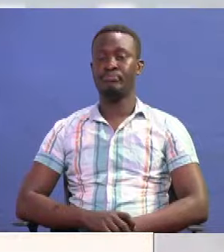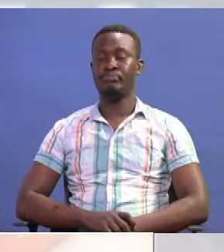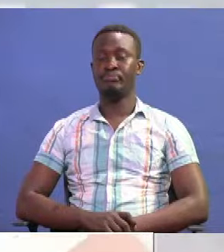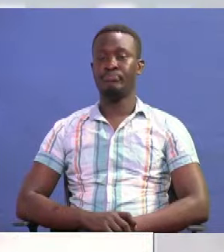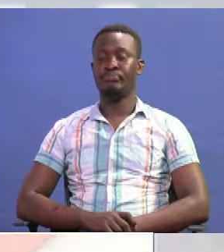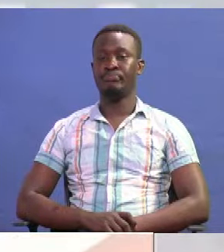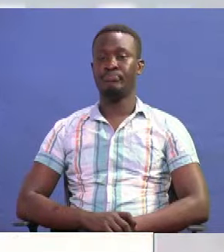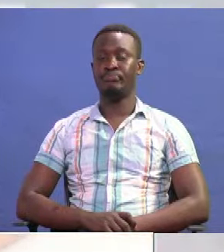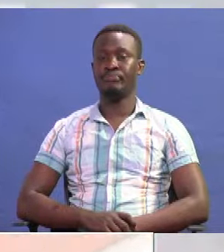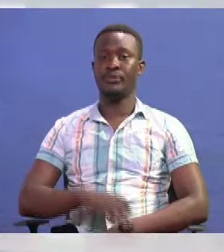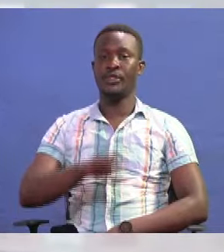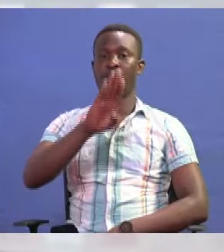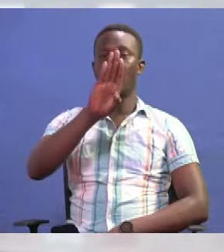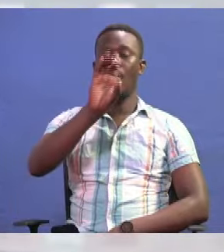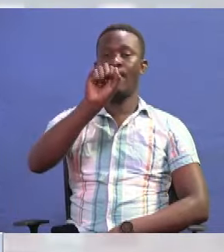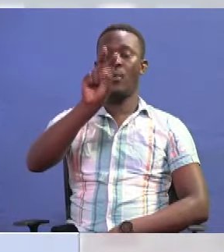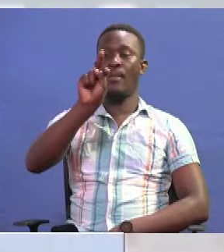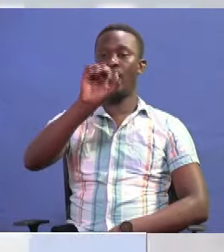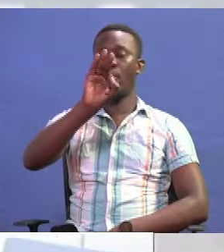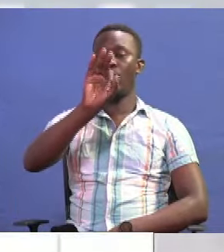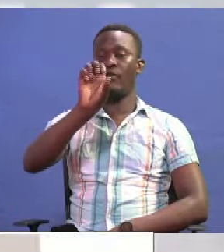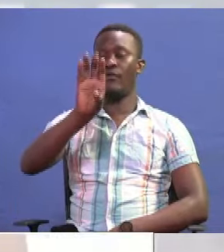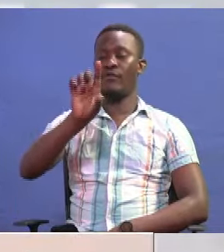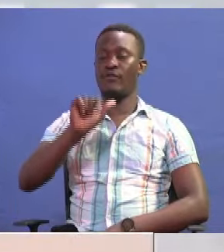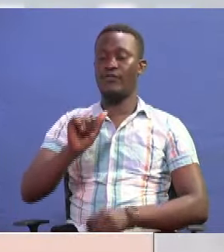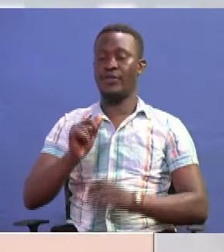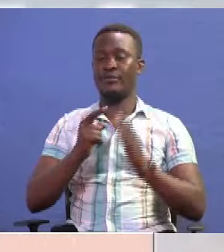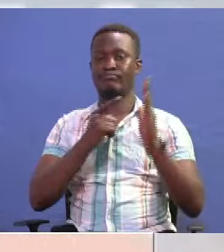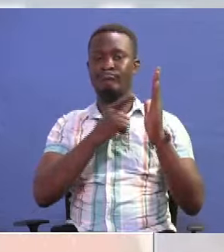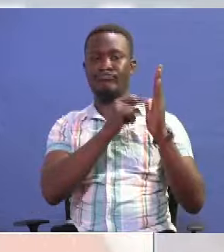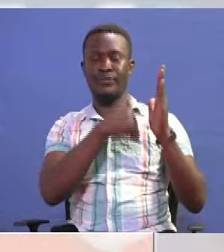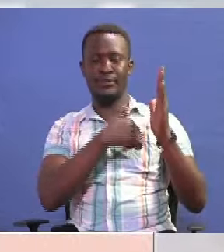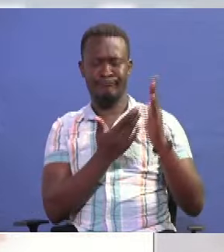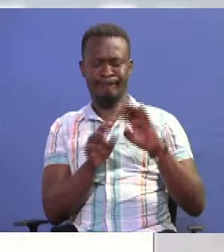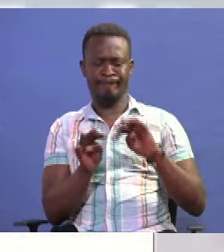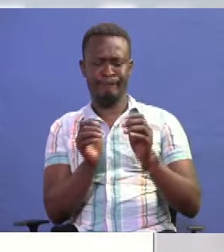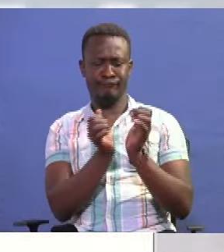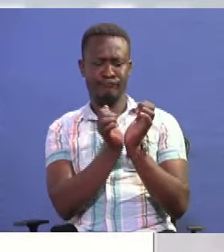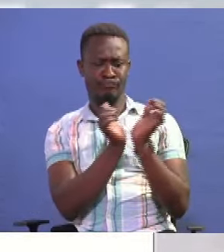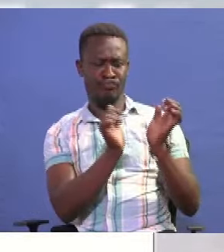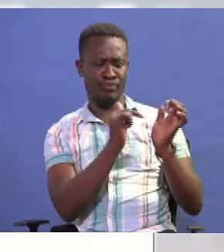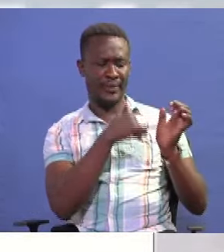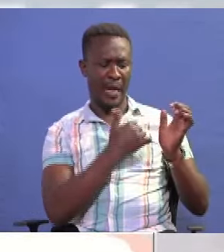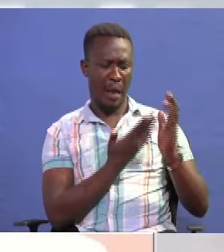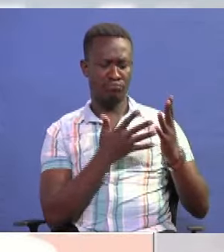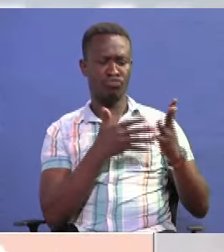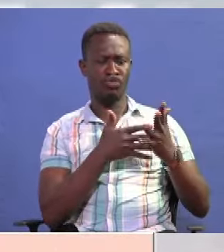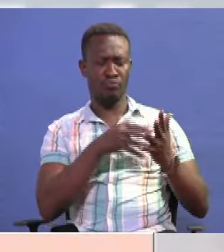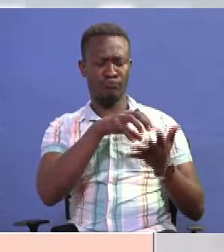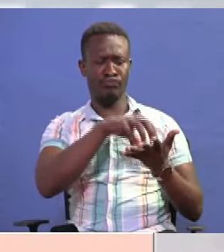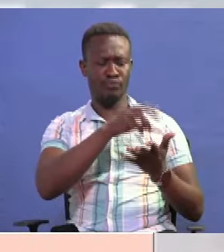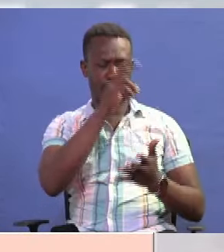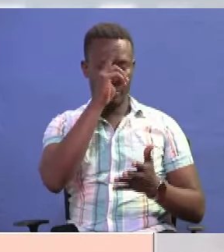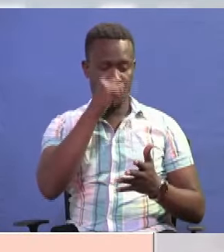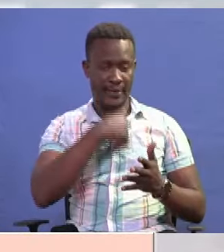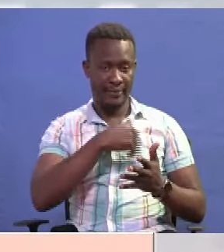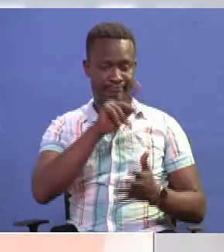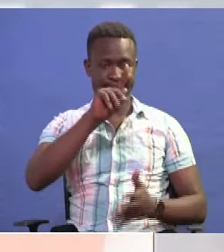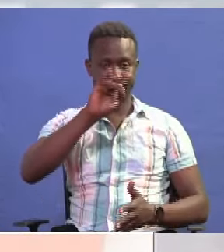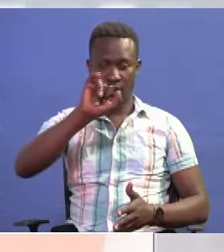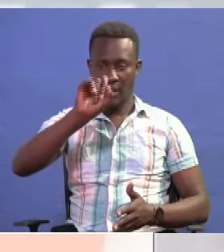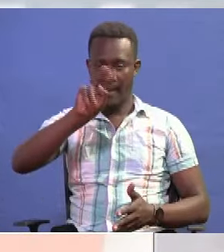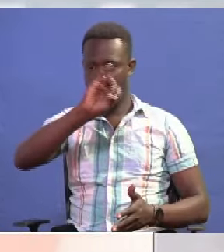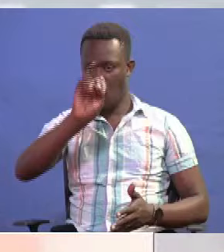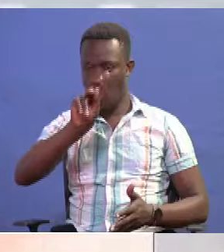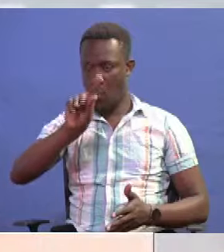mwan harati bon mwangi ame huru hii leo baada ya kuzu katika kitu cha polisi cha kami